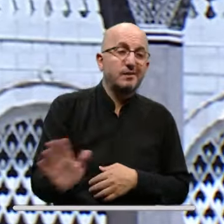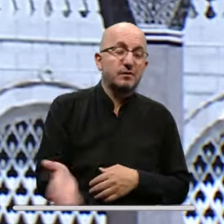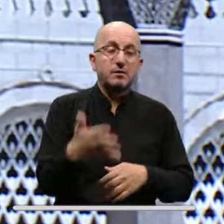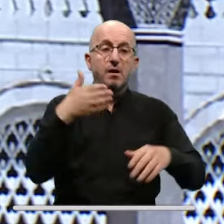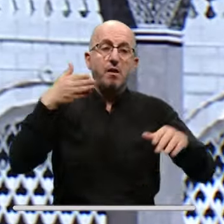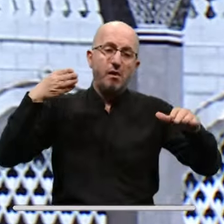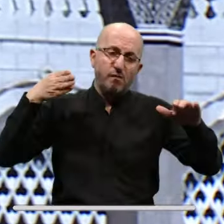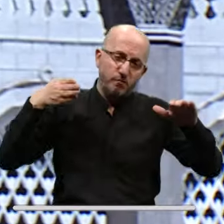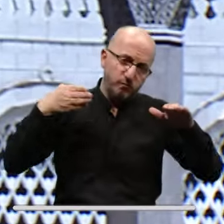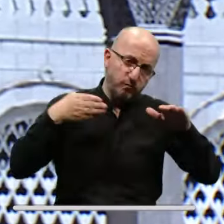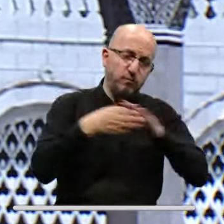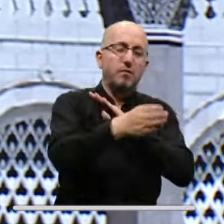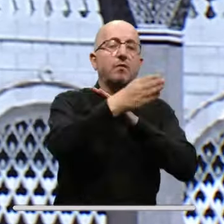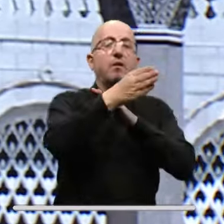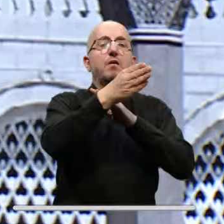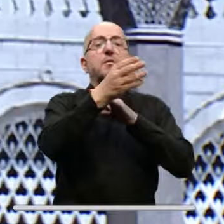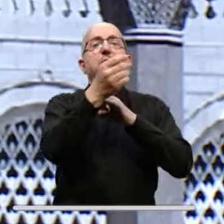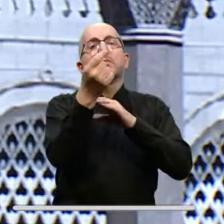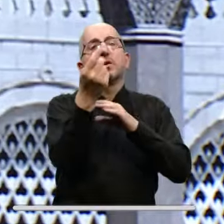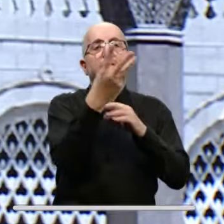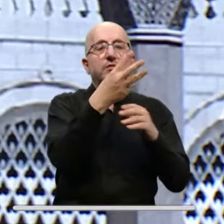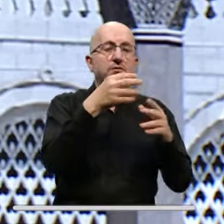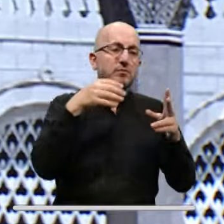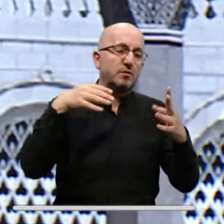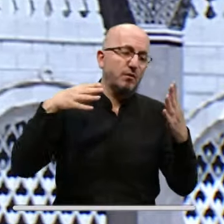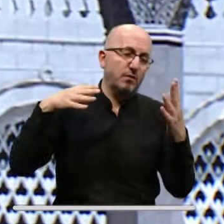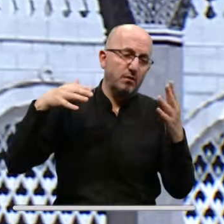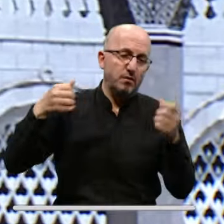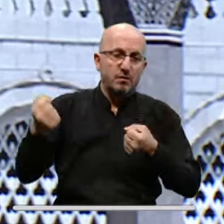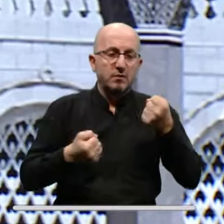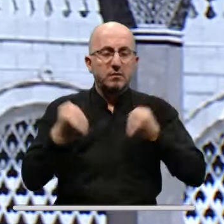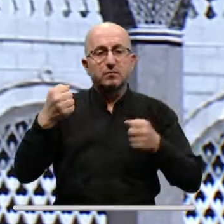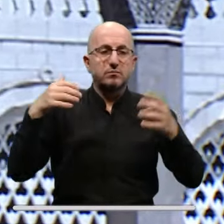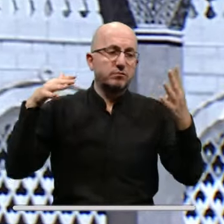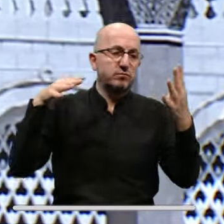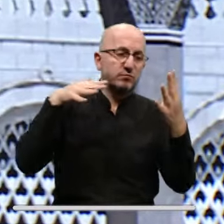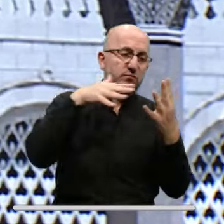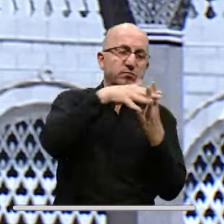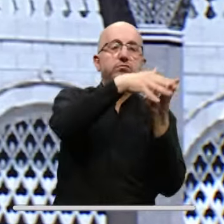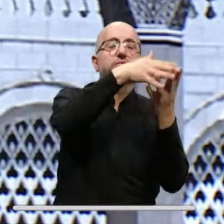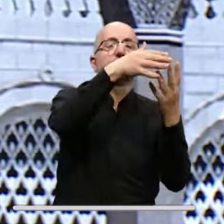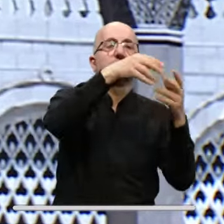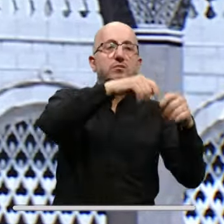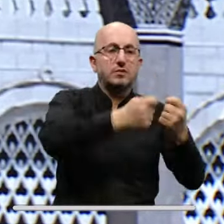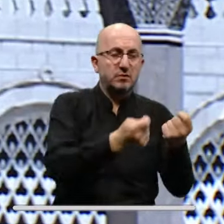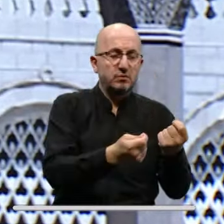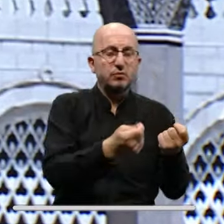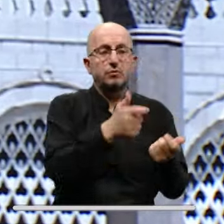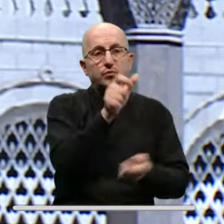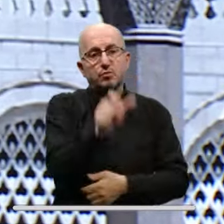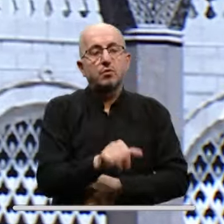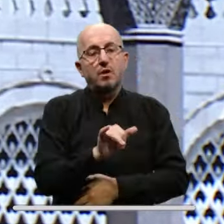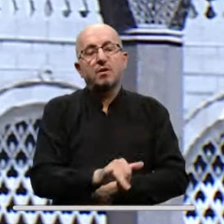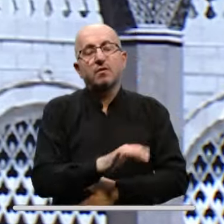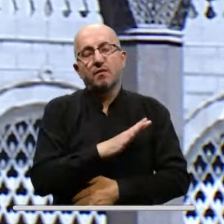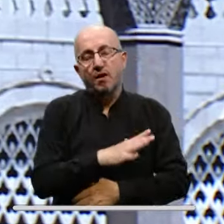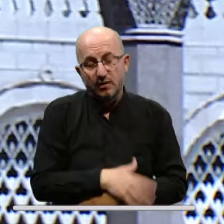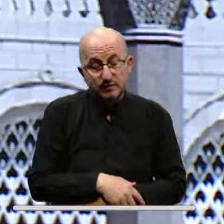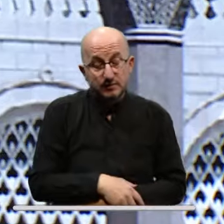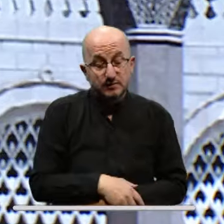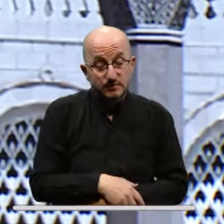birkaç kişiye de çarpıyor, onları ne bileyim elini ayağını kırıyorsanız işte elbette ki kul hakkı var. Evet. Bu